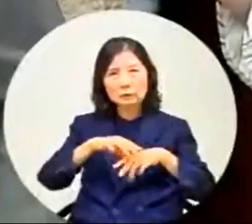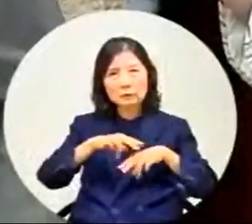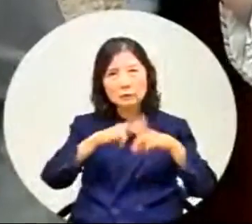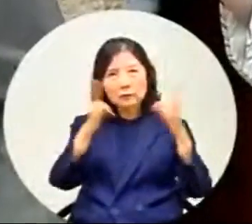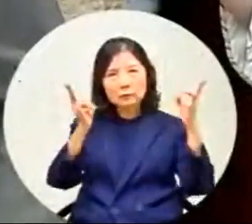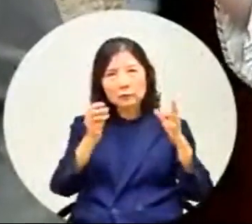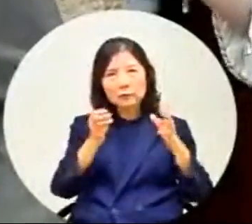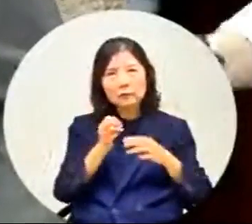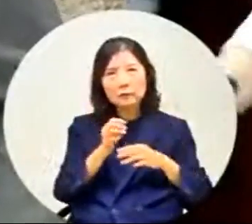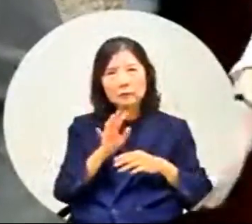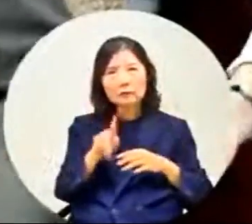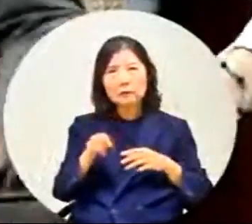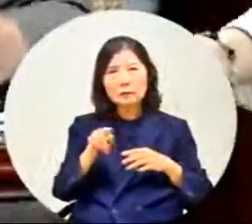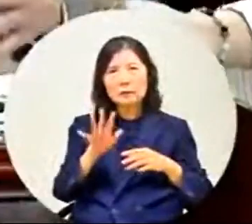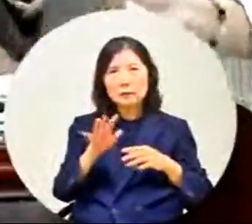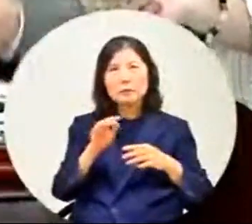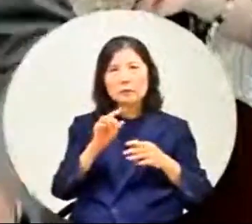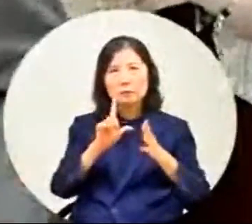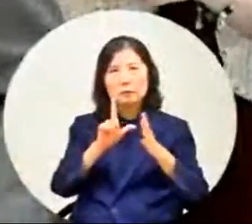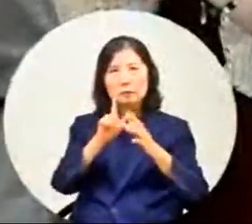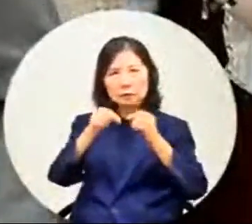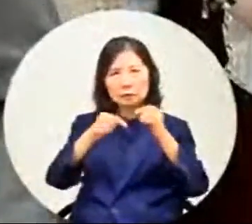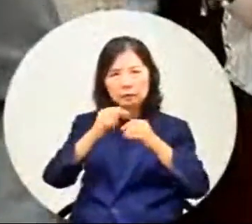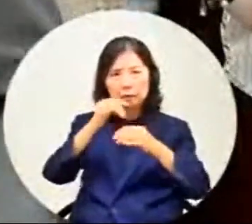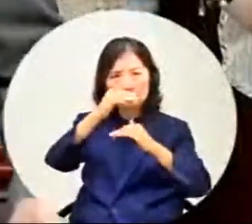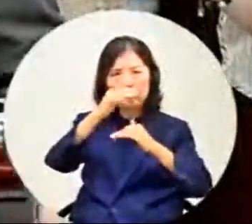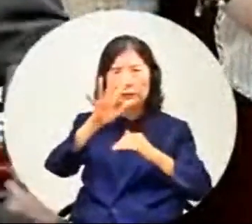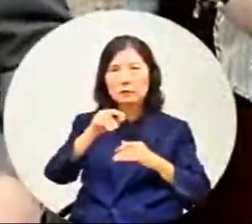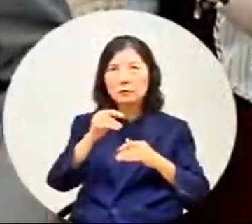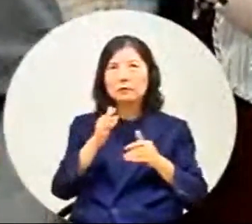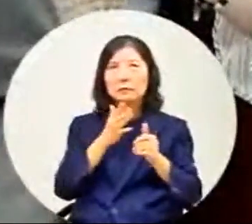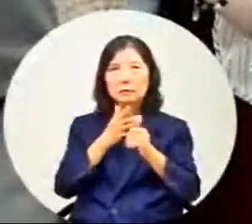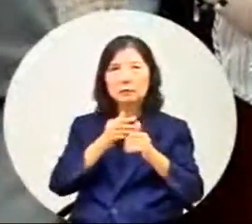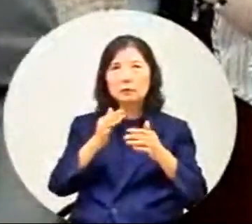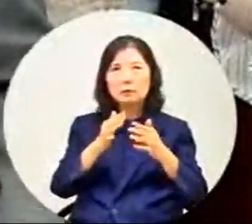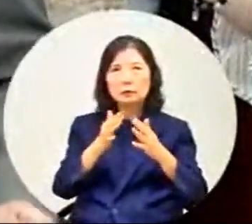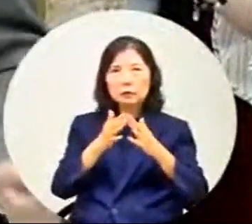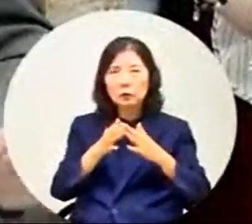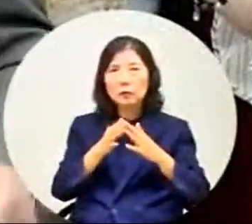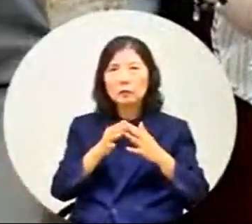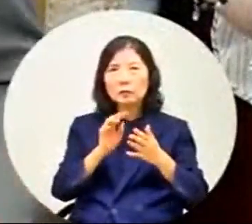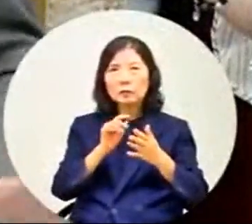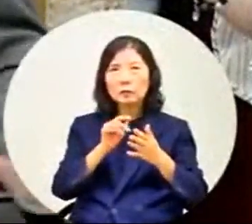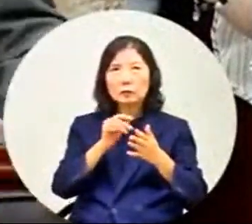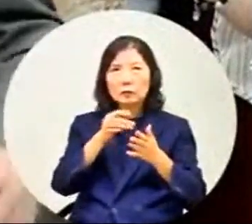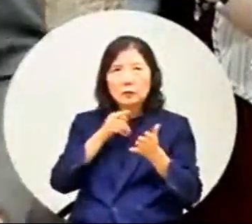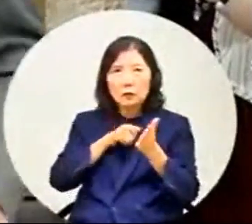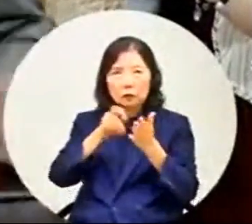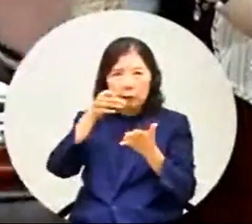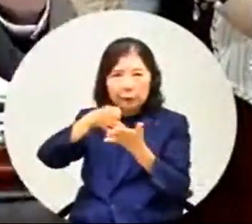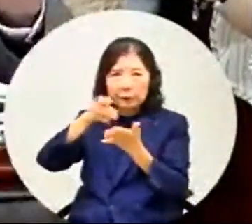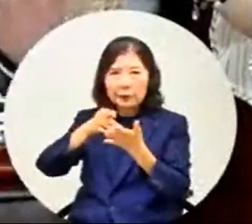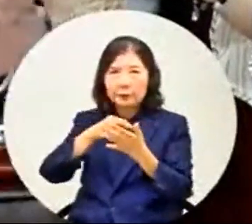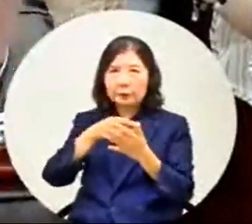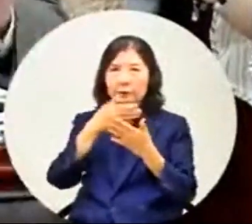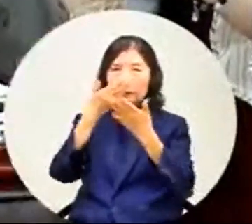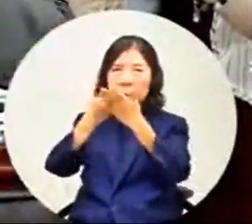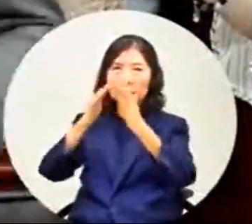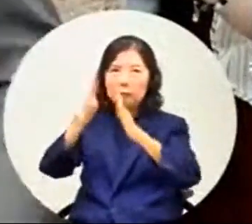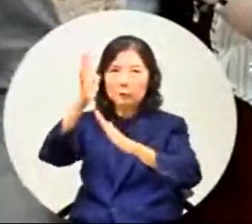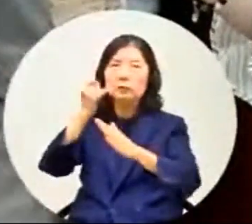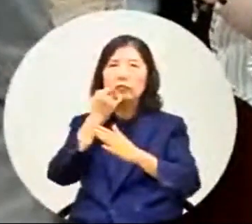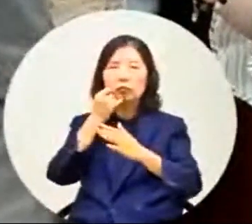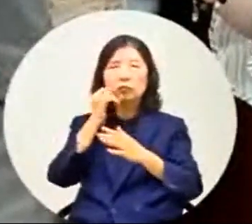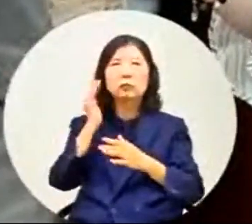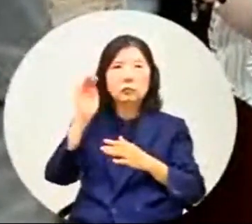解密说实在它有一个年限嘛，但是如果议员问政有需要的话，我们可以专签，我们专签到市府然后汇华资局，他如果可以我